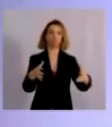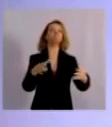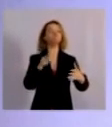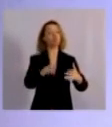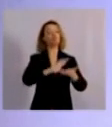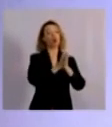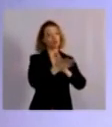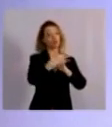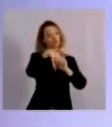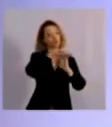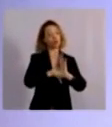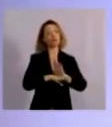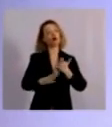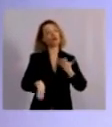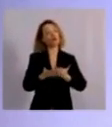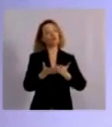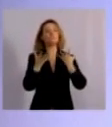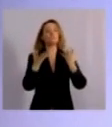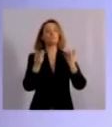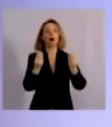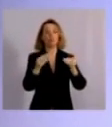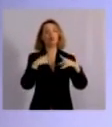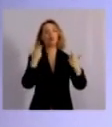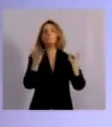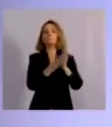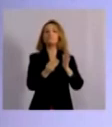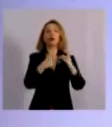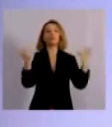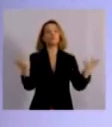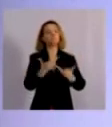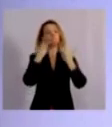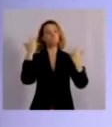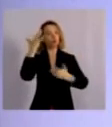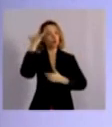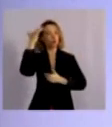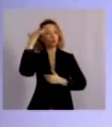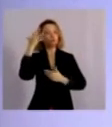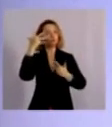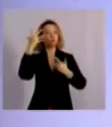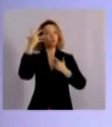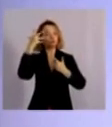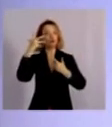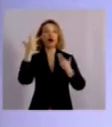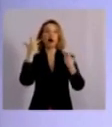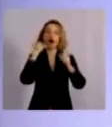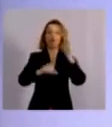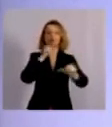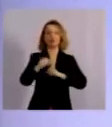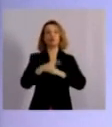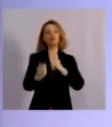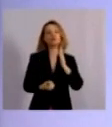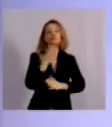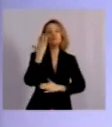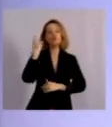αποφασιστική συμβολή και στη διάπλαση μιας νέας γενιάς Ελλήνων, με πατρίδα την Ελλάδα,